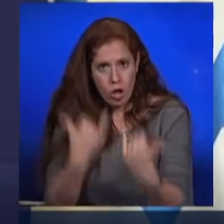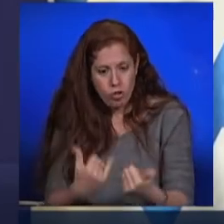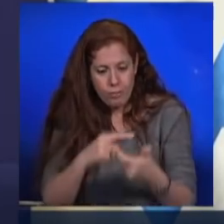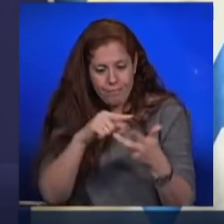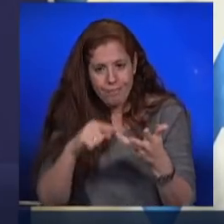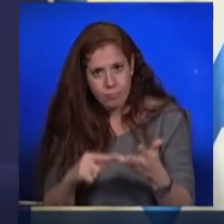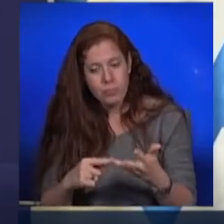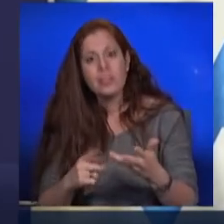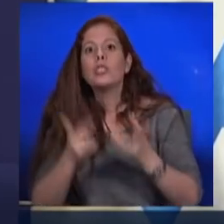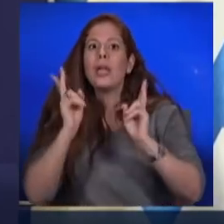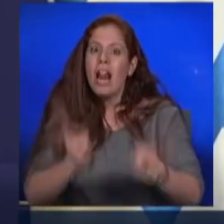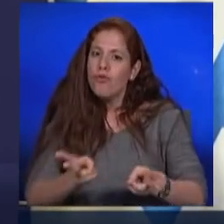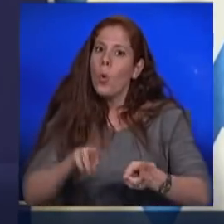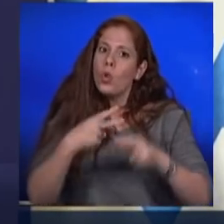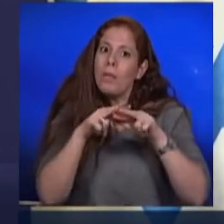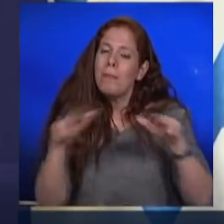להיות במצב שלא נגיע לשם.